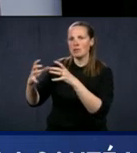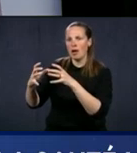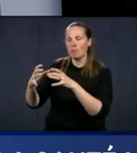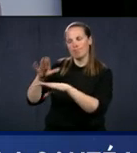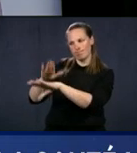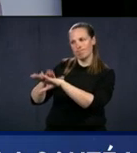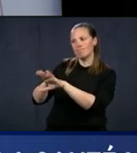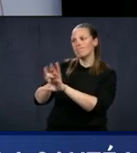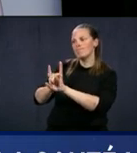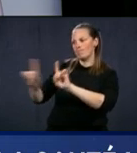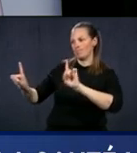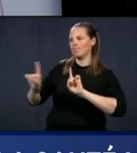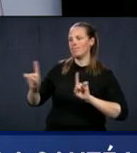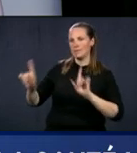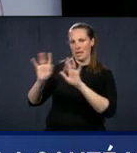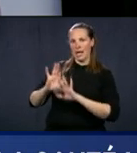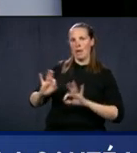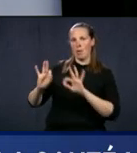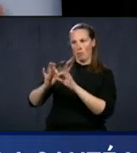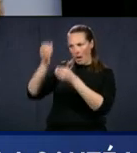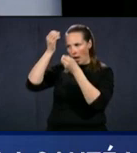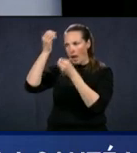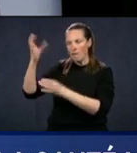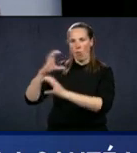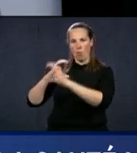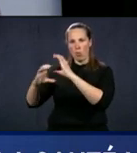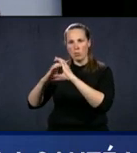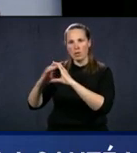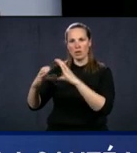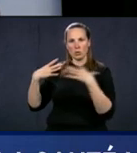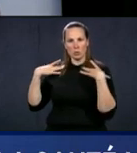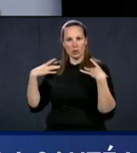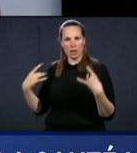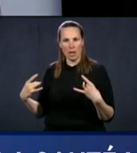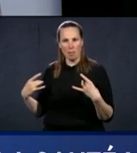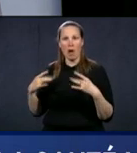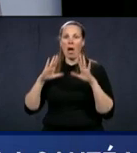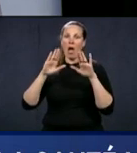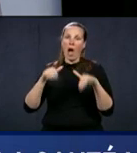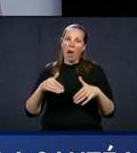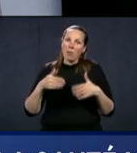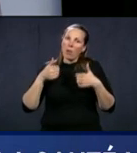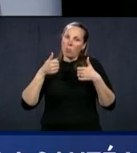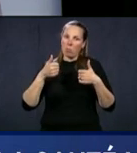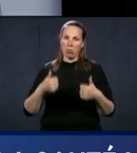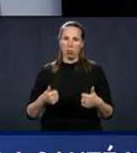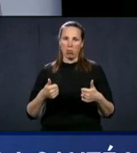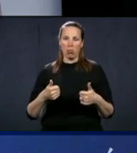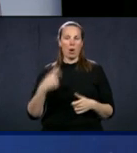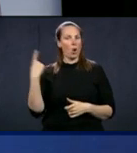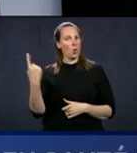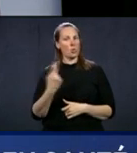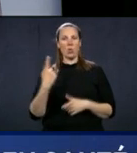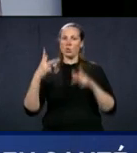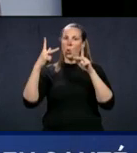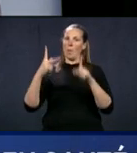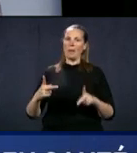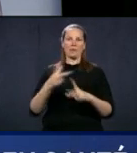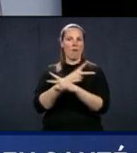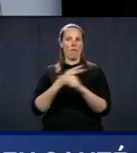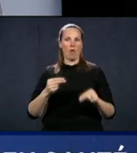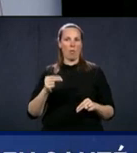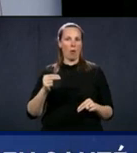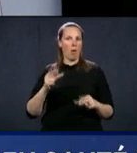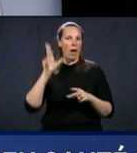de sensibilisation puis de communication. Mais par la suite, ça a très bien été. Oui, il y aura toujours des gens qui vont être délinquants puis qui vont